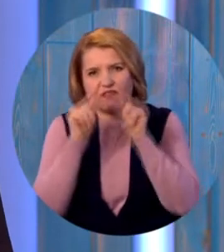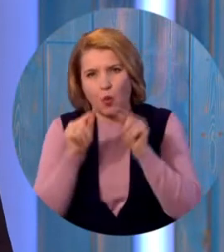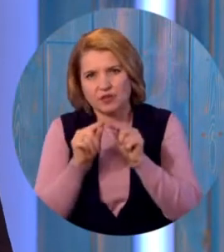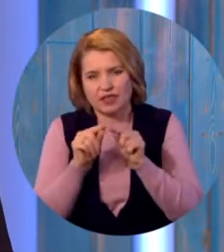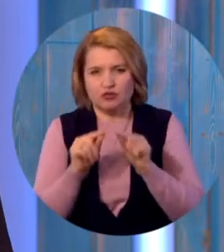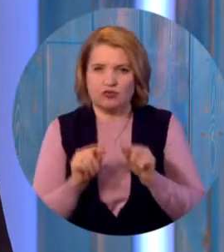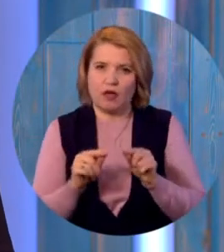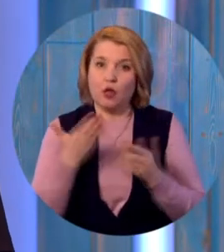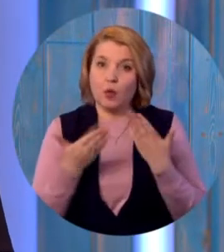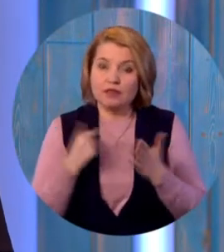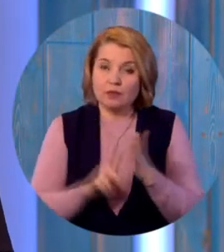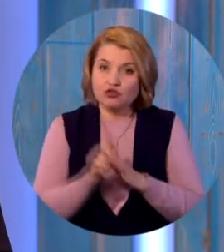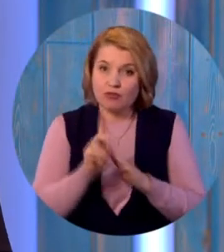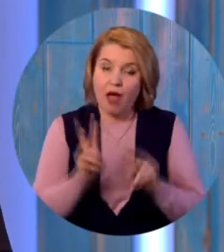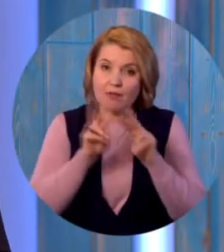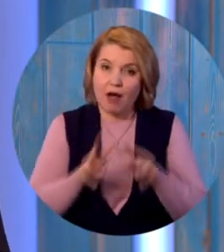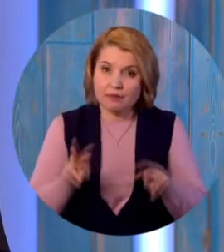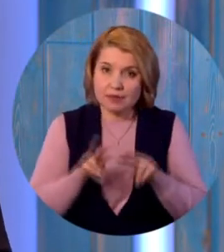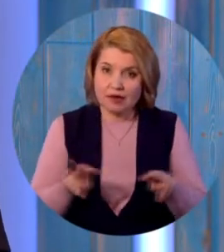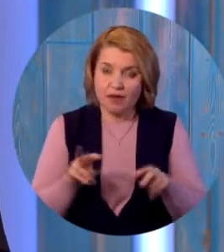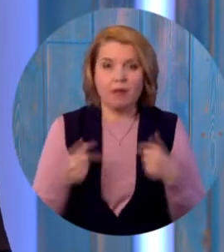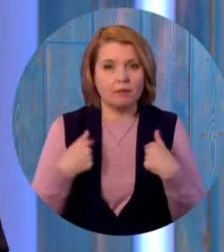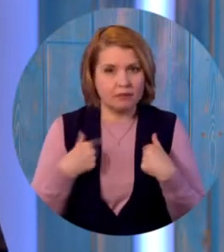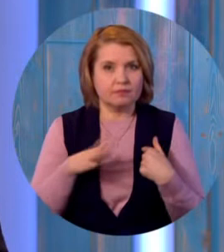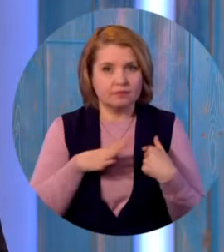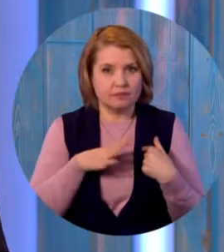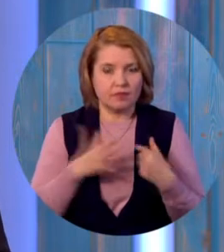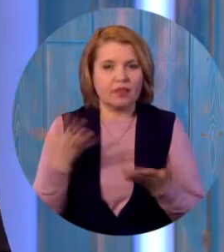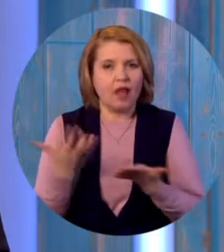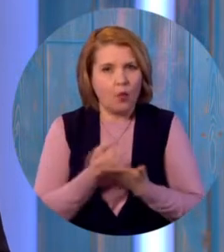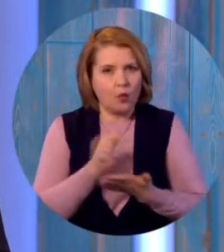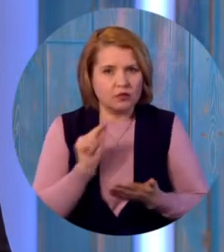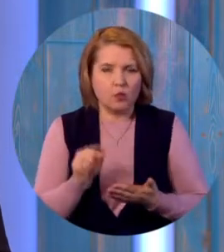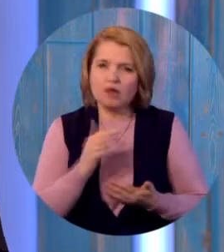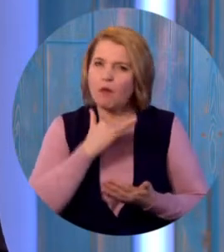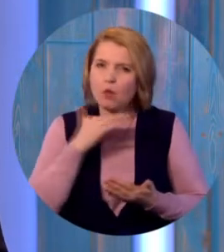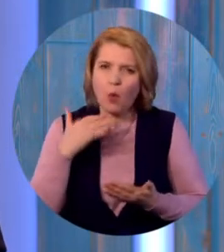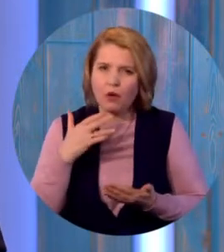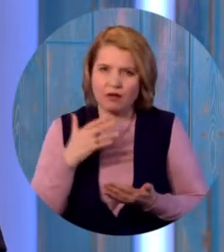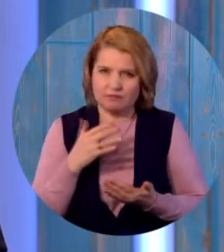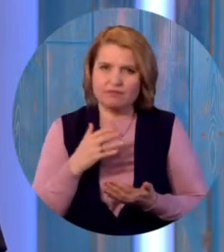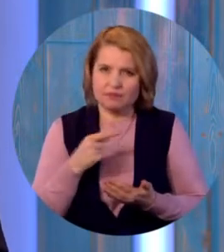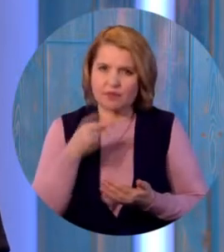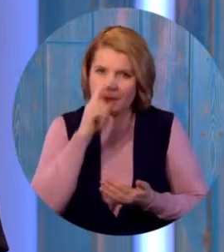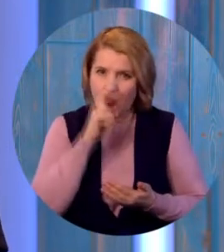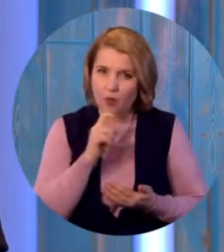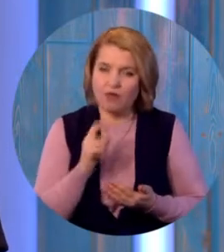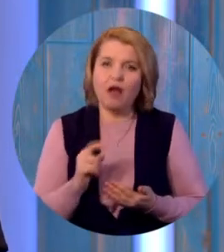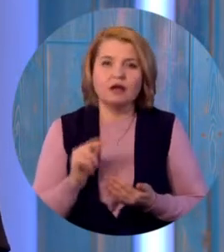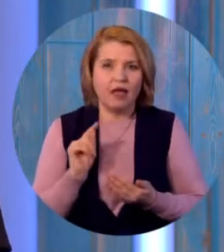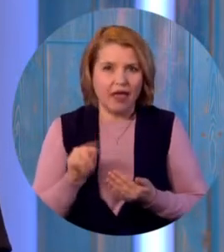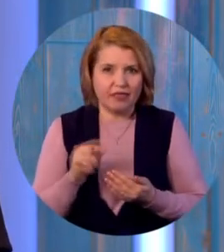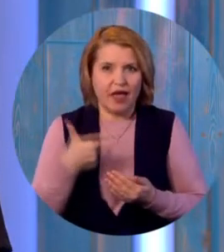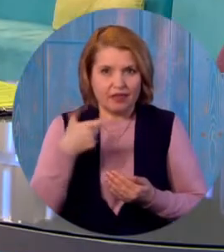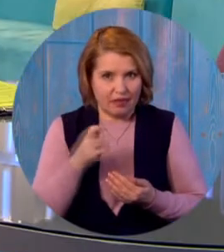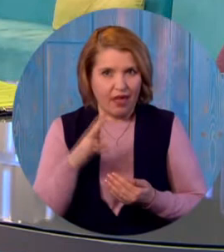начинаем досконально обследовать пациента, то мы находим очень много неприятного. Поэтому, если это появилось, конечно, нужно... Это скорее